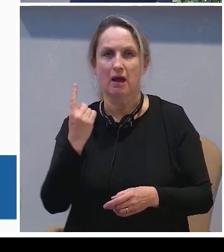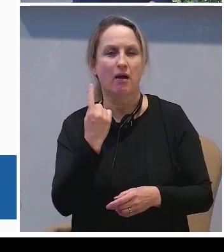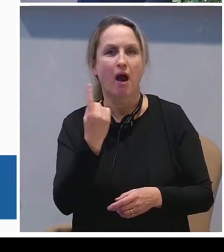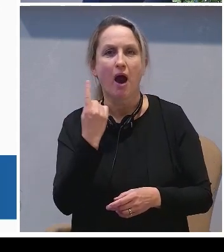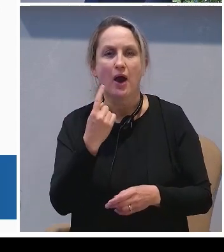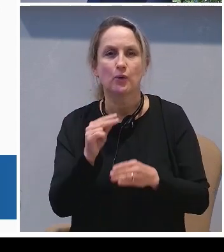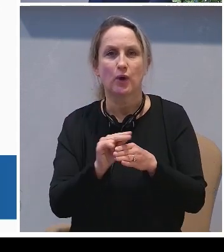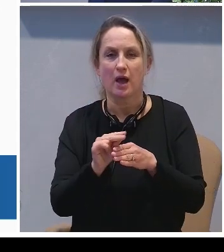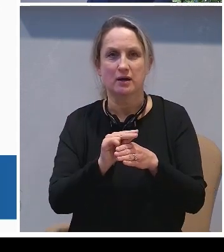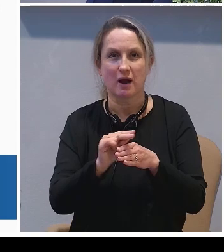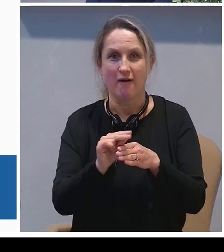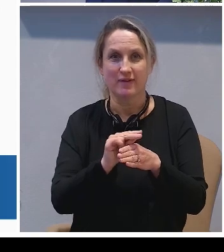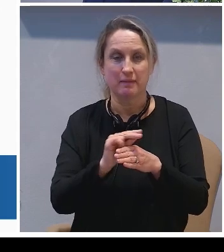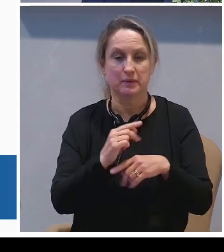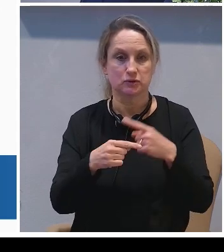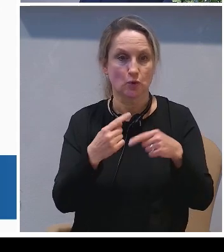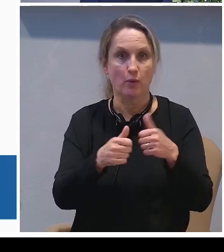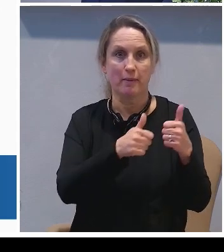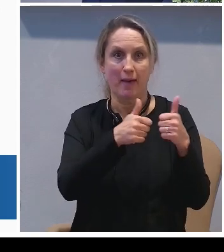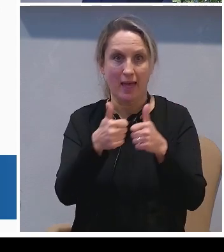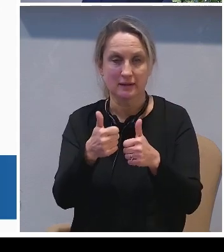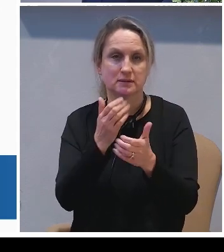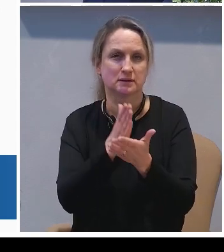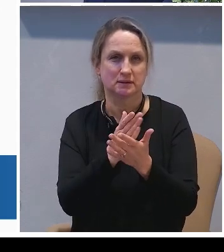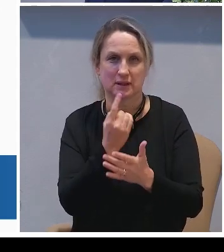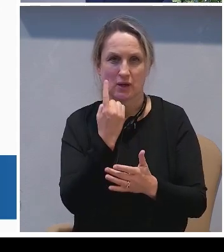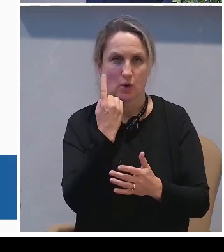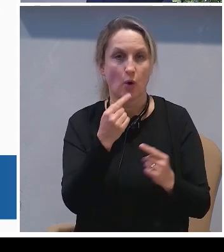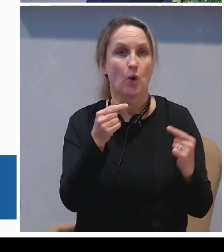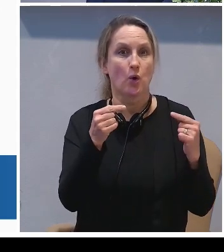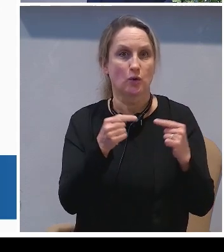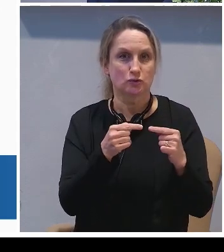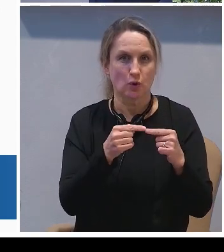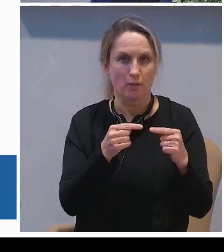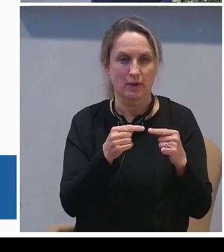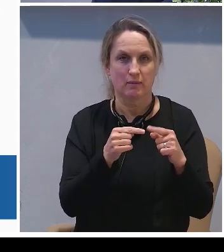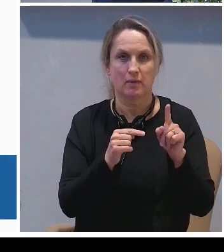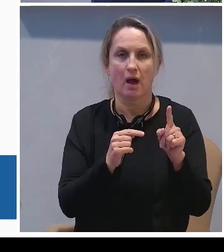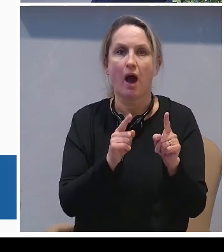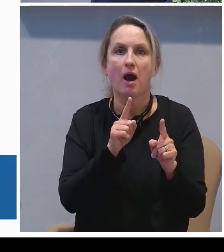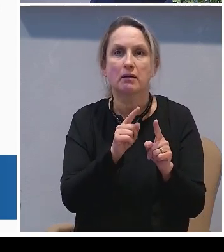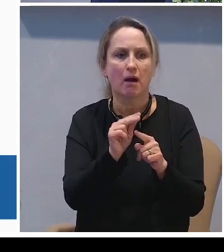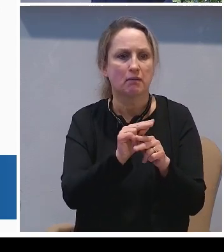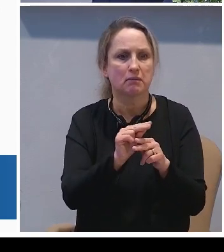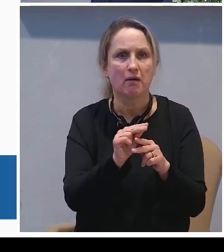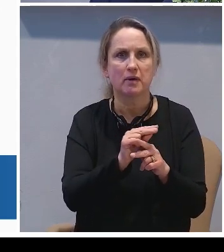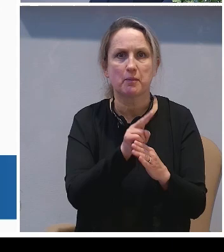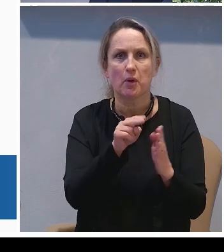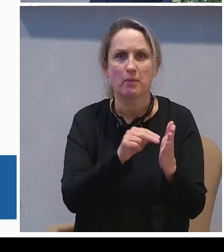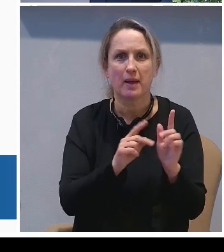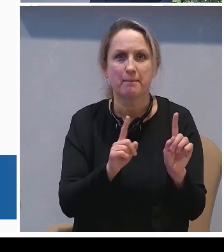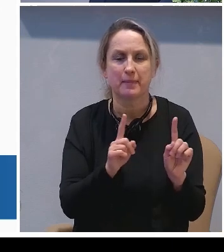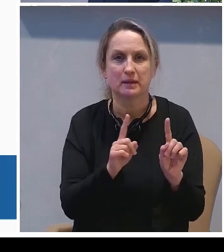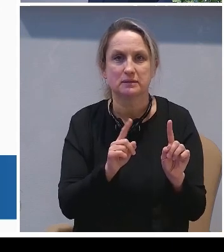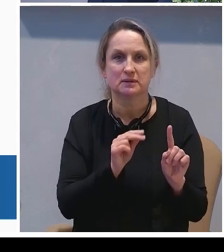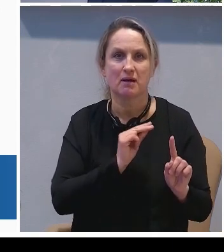olnud atalureen, tried even mis siis on selleks antibiotics, but nagu but sobiv. Atanuren has been the Kitsaskoht on nüüd seal on see, only et see on drug kasutatav ainult suitable